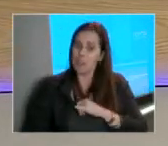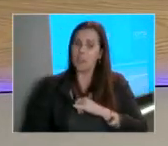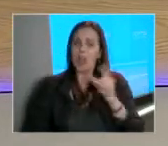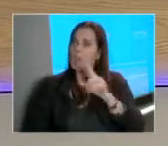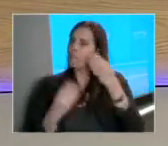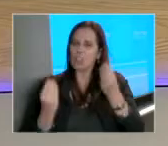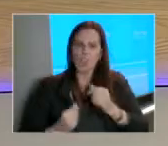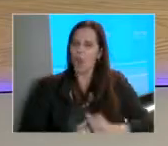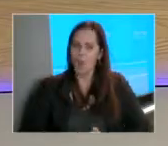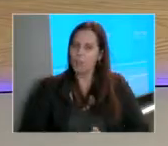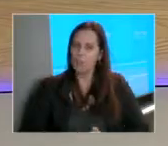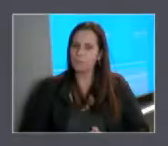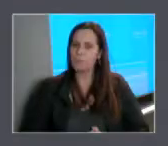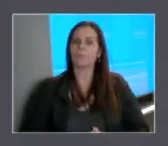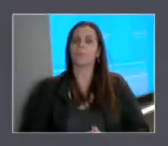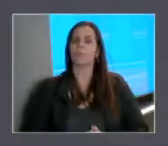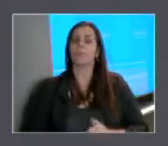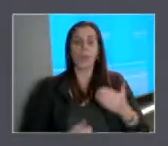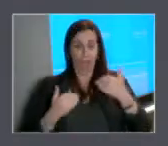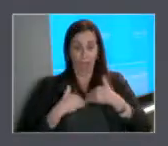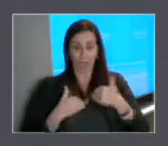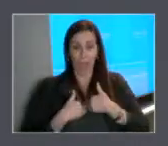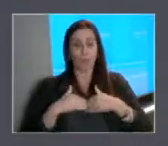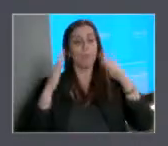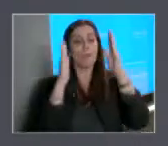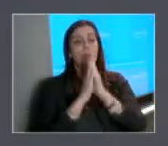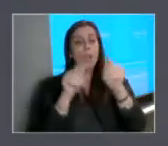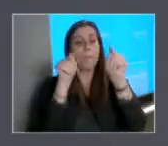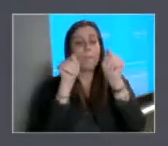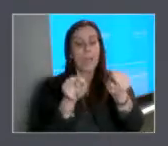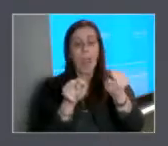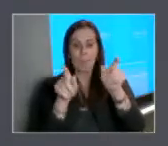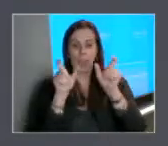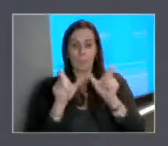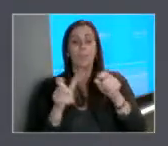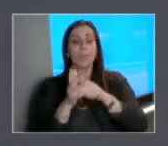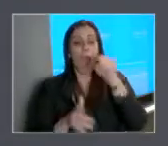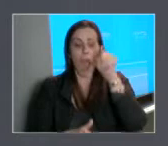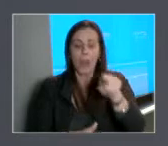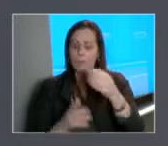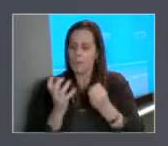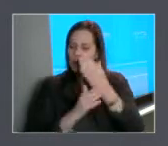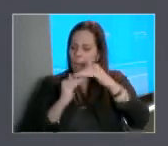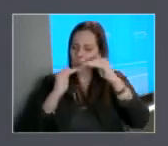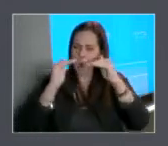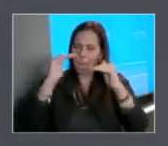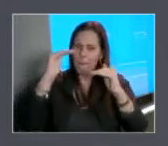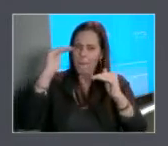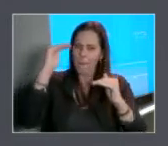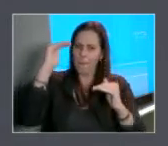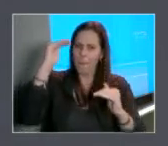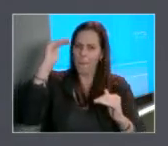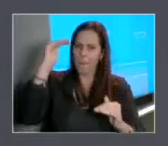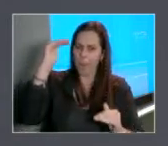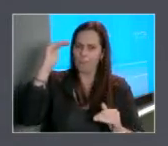זה טוב המצב הזה? אנחנו מבקשים מכם חסינות, כי אתם יוצרים פערים בין אוכלוסיות